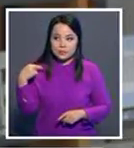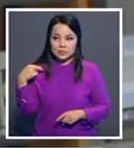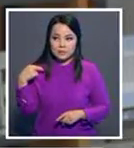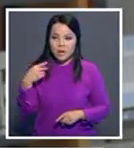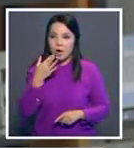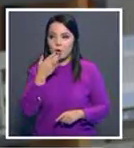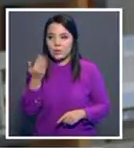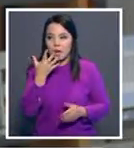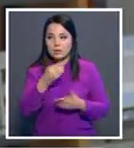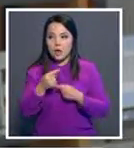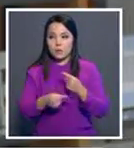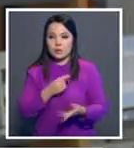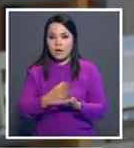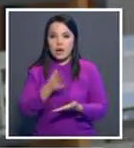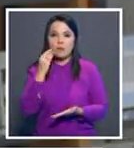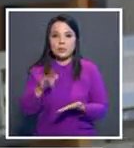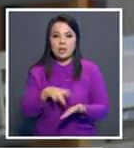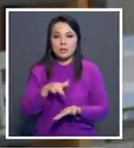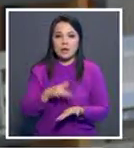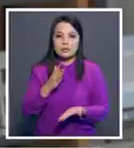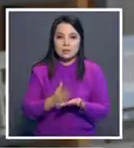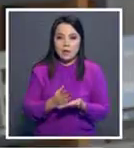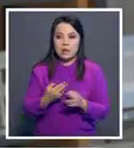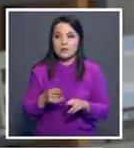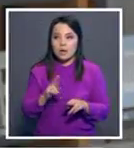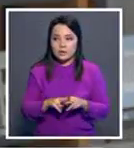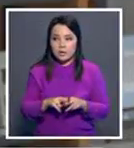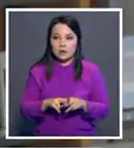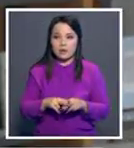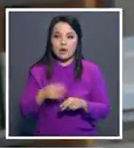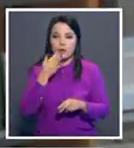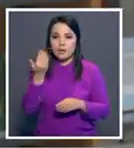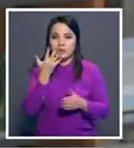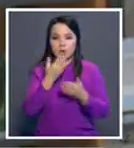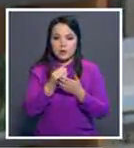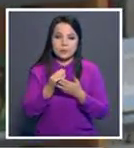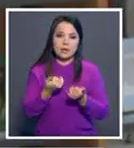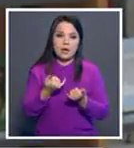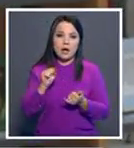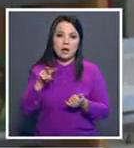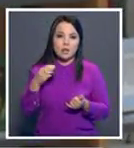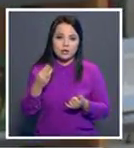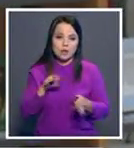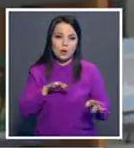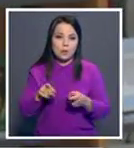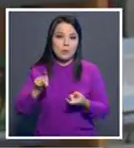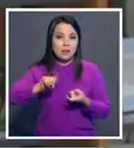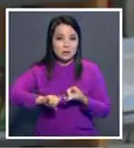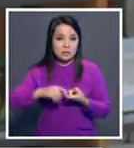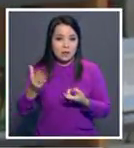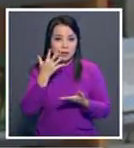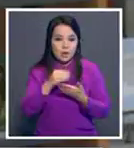президентіміздің ұлттық мұрағаты бар Алматы қаласында. Сол ұлттық мұрағаттан алаш қозғалысына